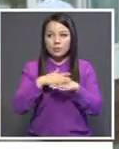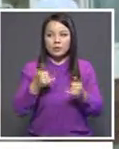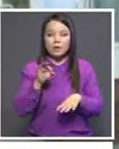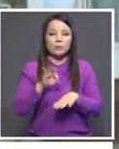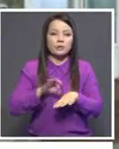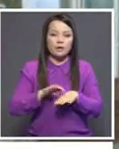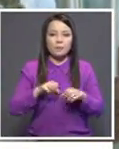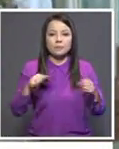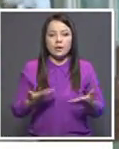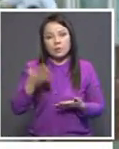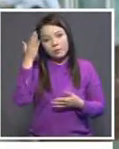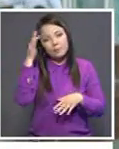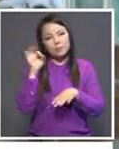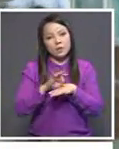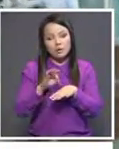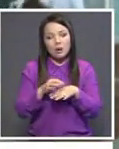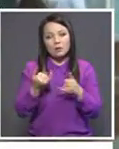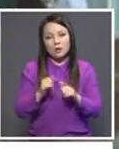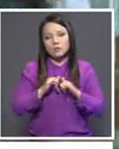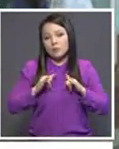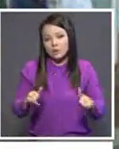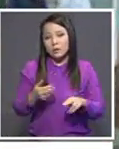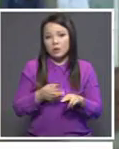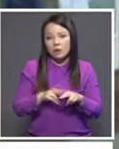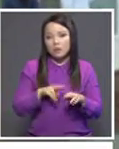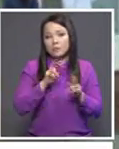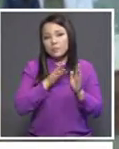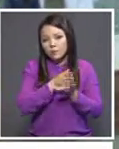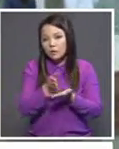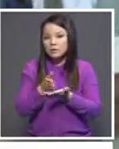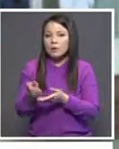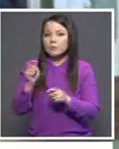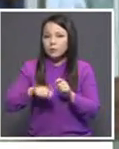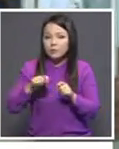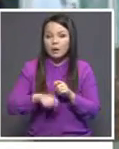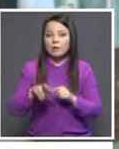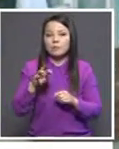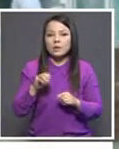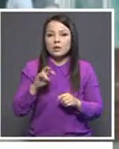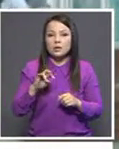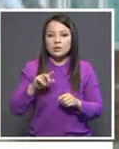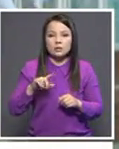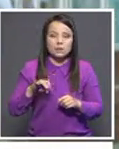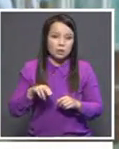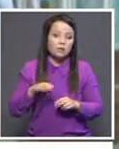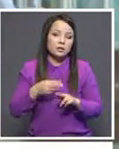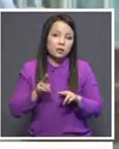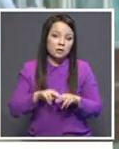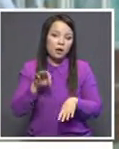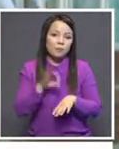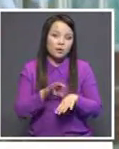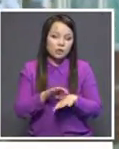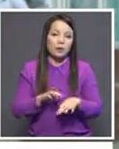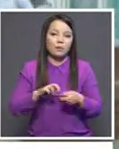болып тұрғаннан кейін осында келіп тұрып қалай кірмейміз. Бұл жердің, бұл өңірде әрине менингит бойынша проблем жоқ, бірақ сонда да